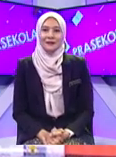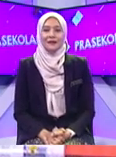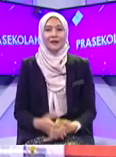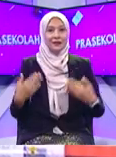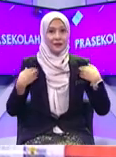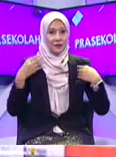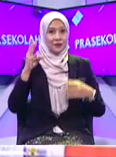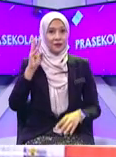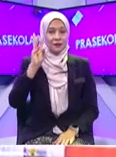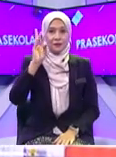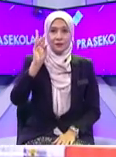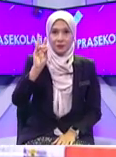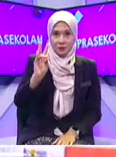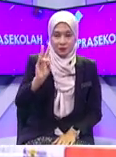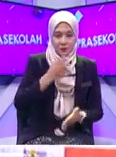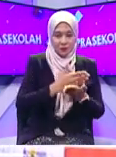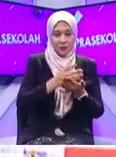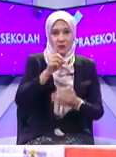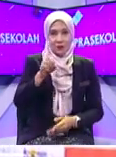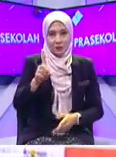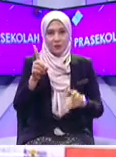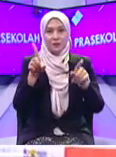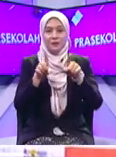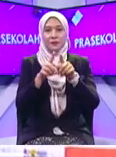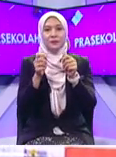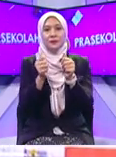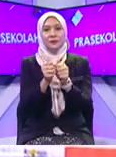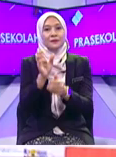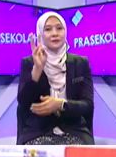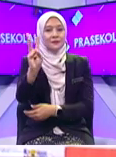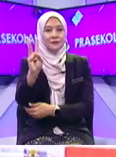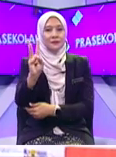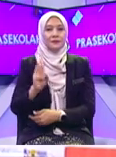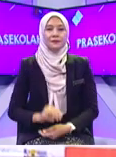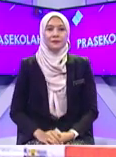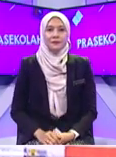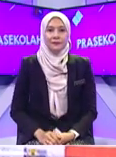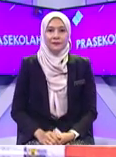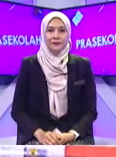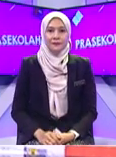satu sama dengan 6 ya betul oke Lukman